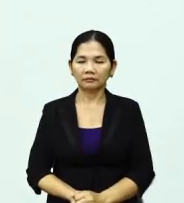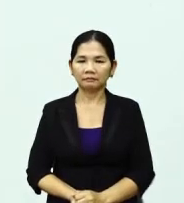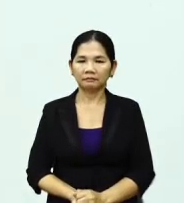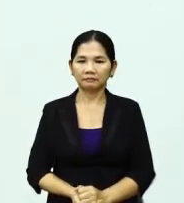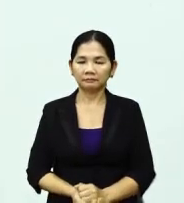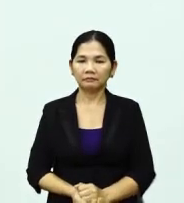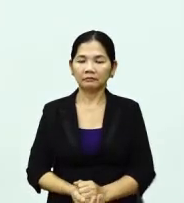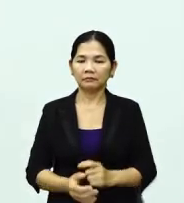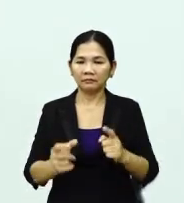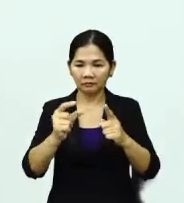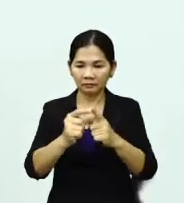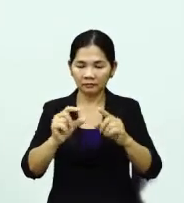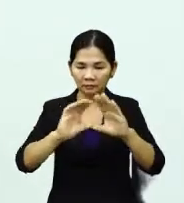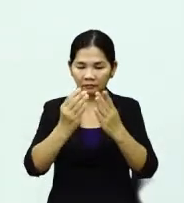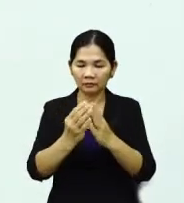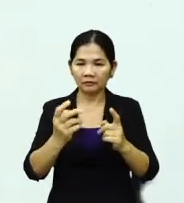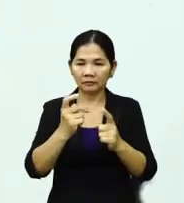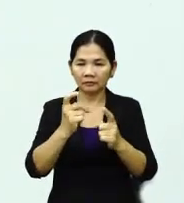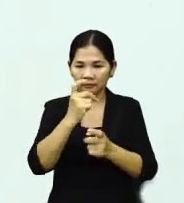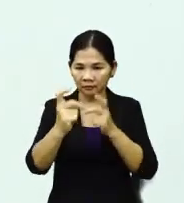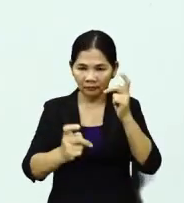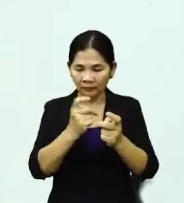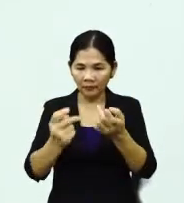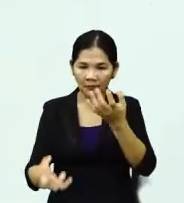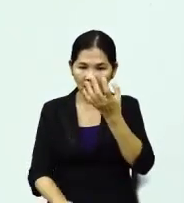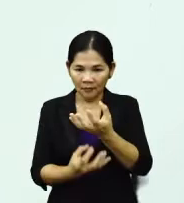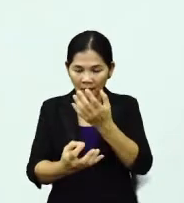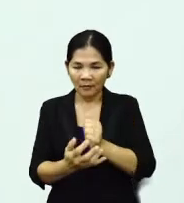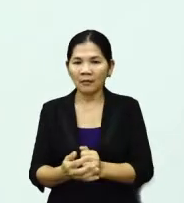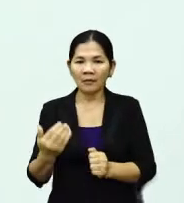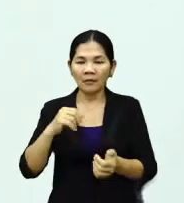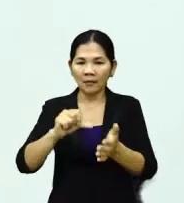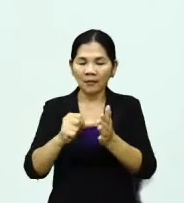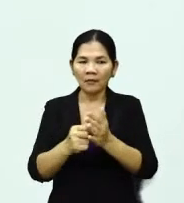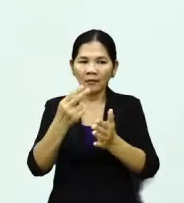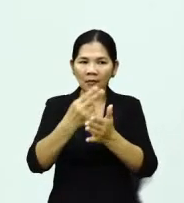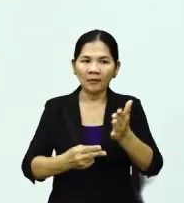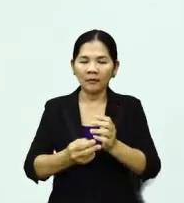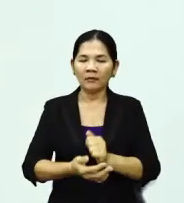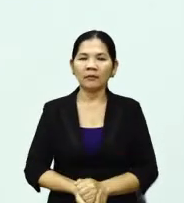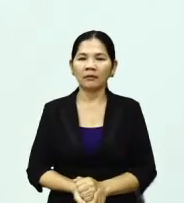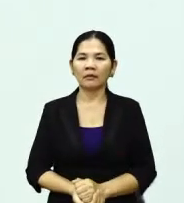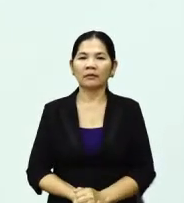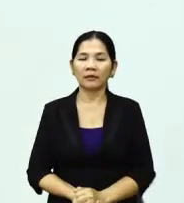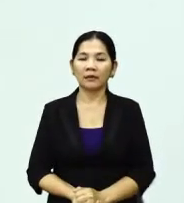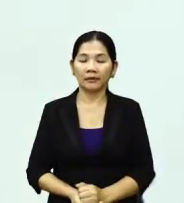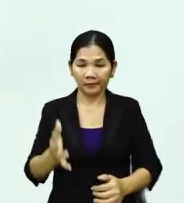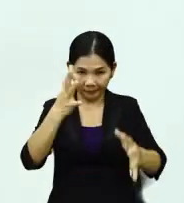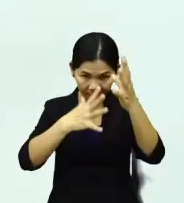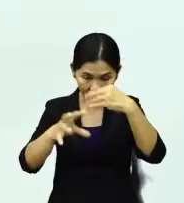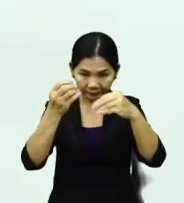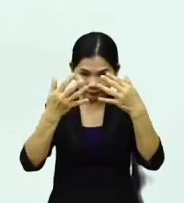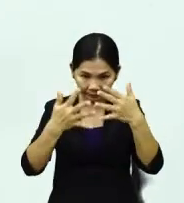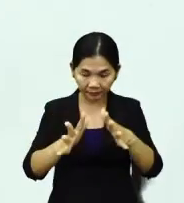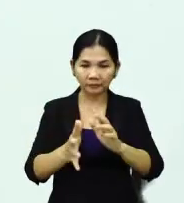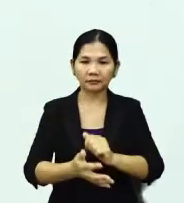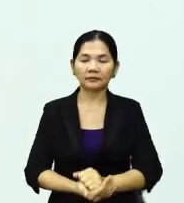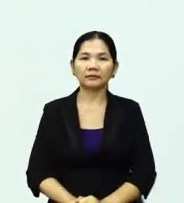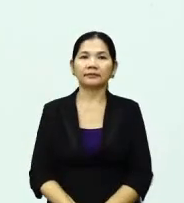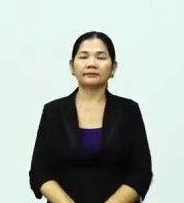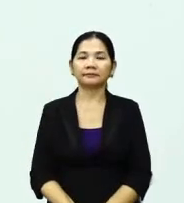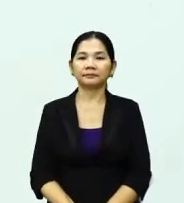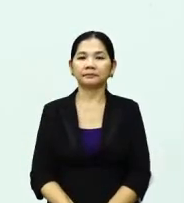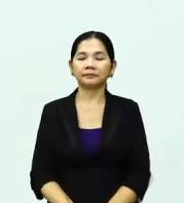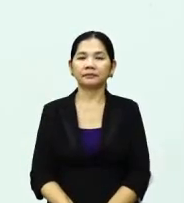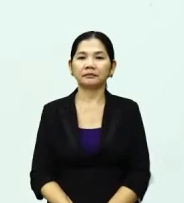phí á. Nâng nấy là bọc bị cường tế. Ta cường tế nó chưa bày tới. Chà nhưng mà riêng rủi hài.